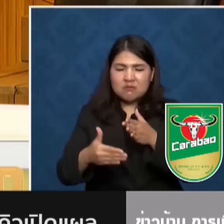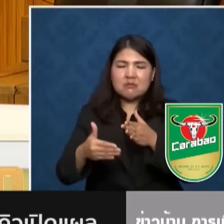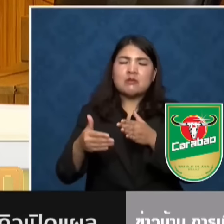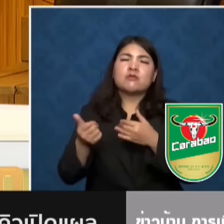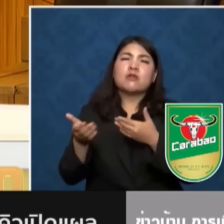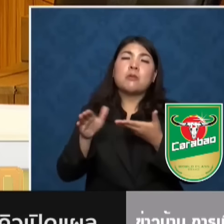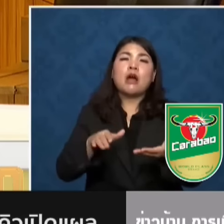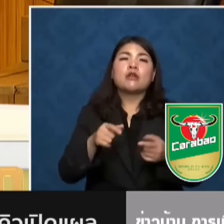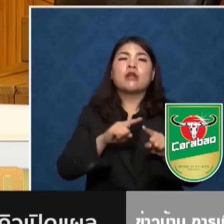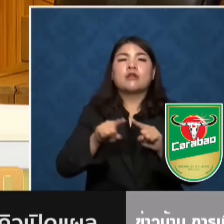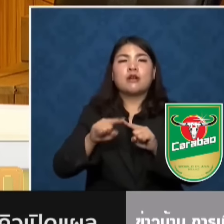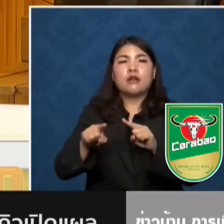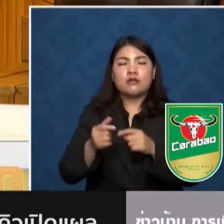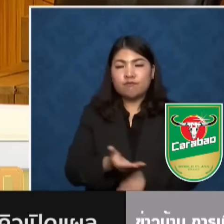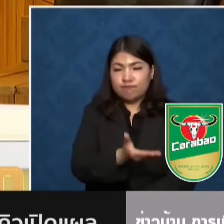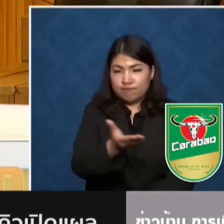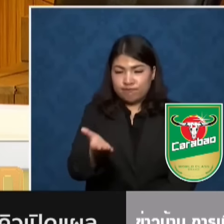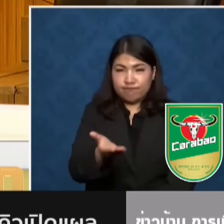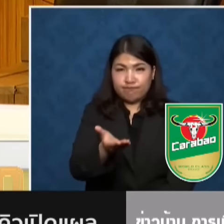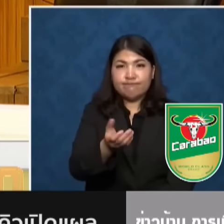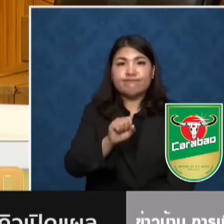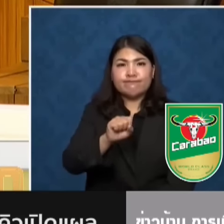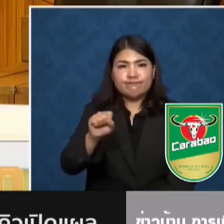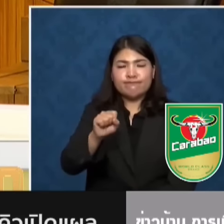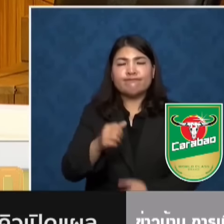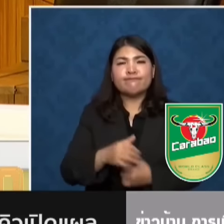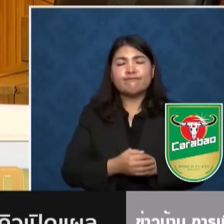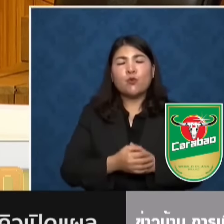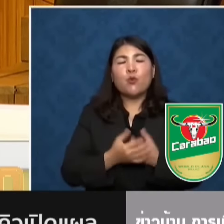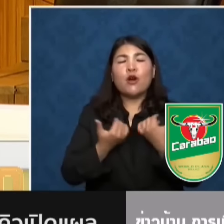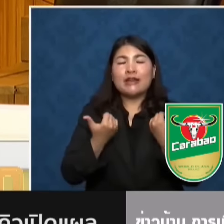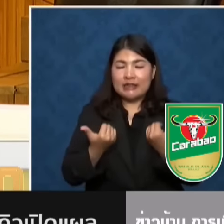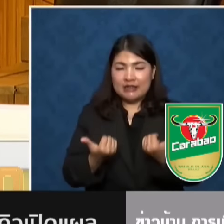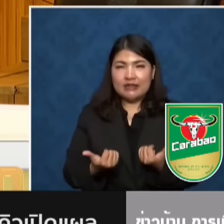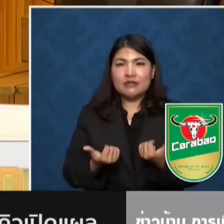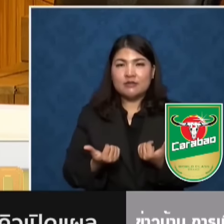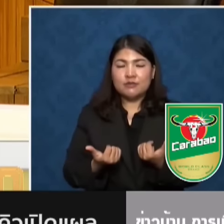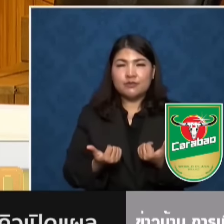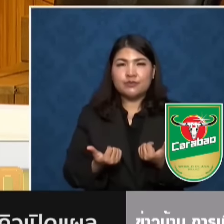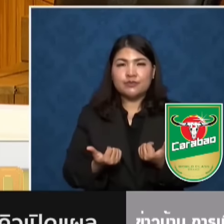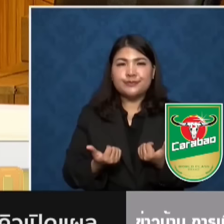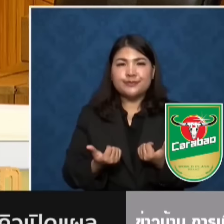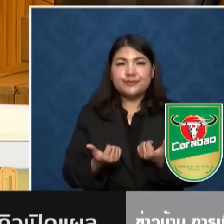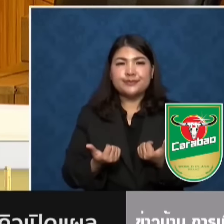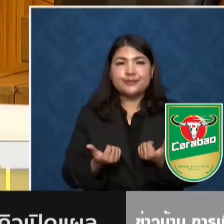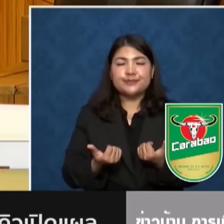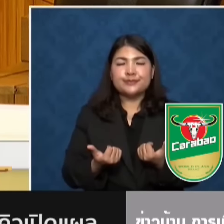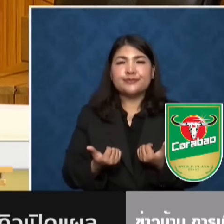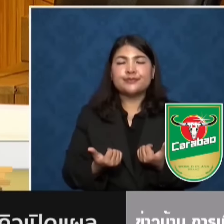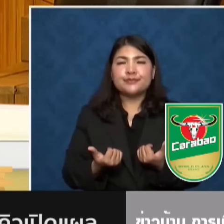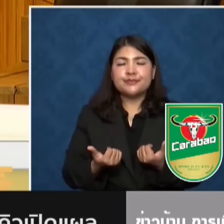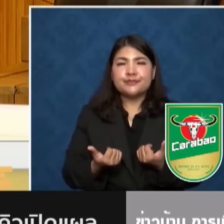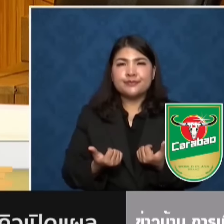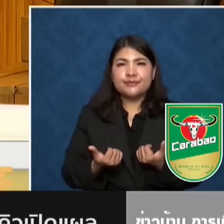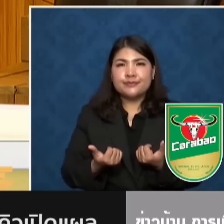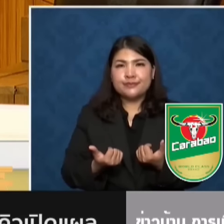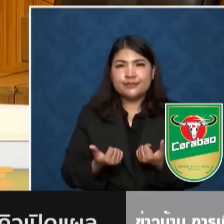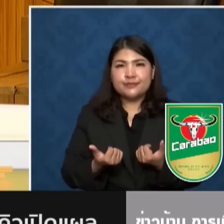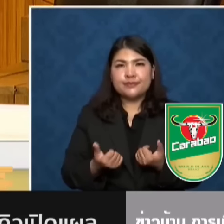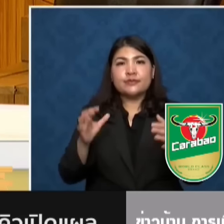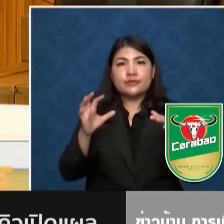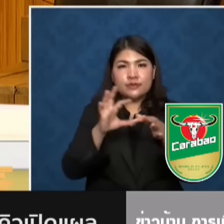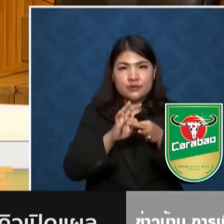หละนะฮะก็ย้อนกลับไปนะครับเสียบคุณจุรินทร์กลับไปอ่ะนี่นอกจากคุณจุริน